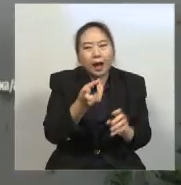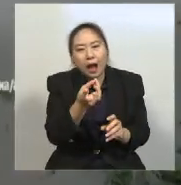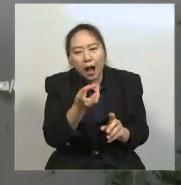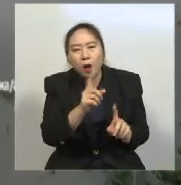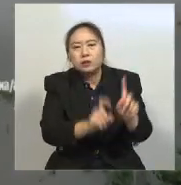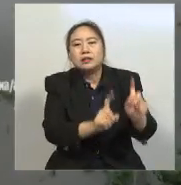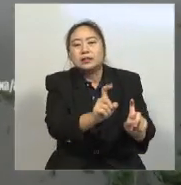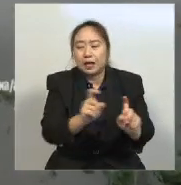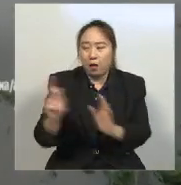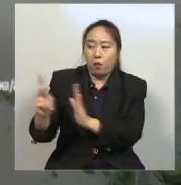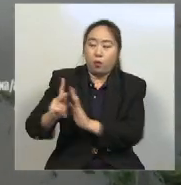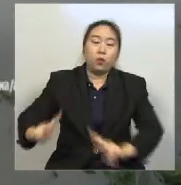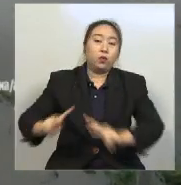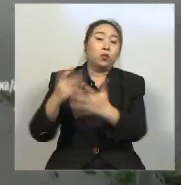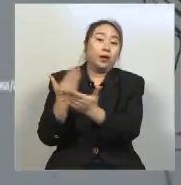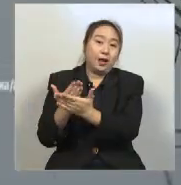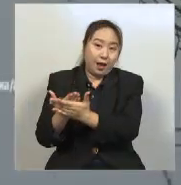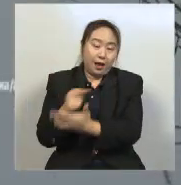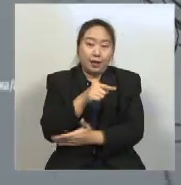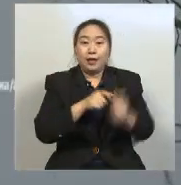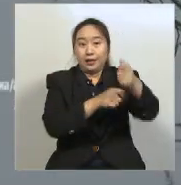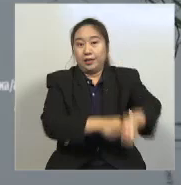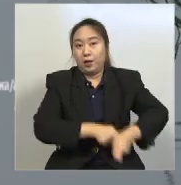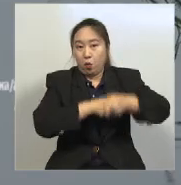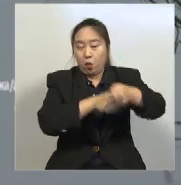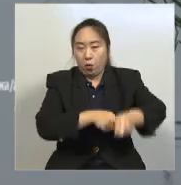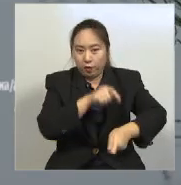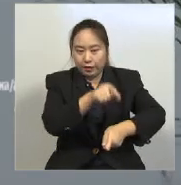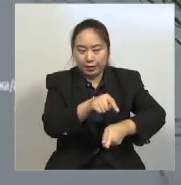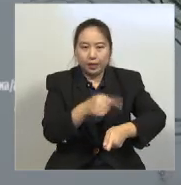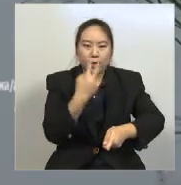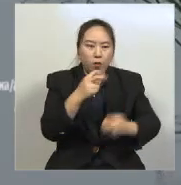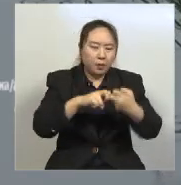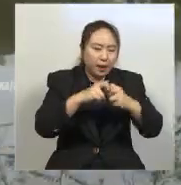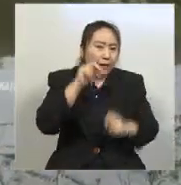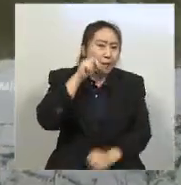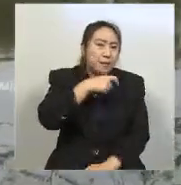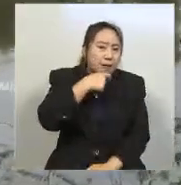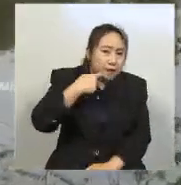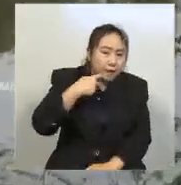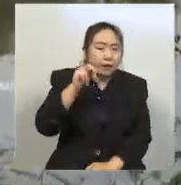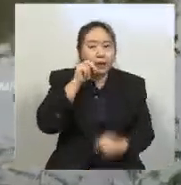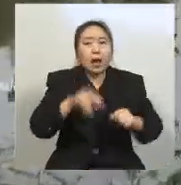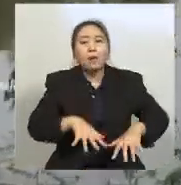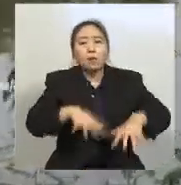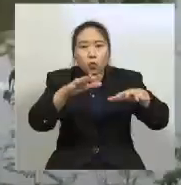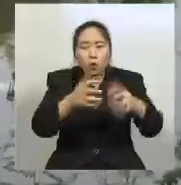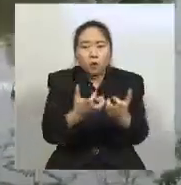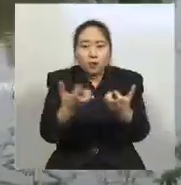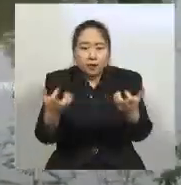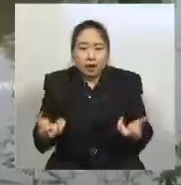ลังกำหนดให้เกษตรกรจะได้รับชดเชยความเสียหายทั้งภัยแล้งน้ำท่วมแยกเป็นนาข้า